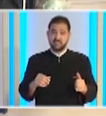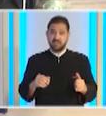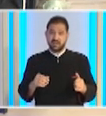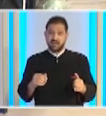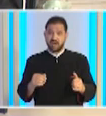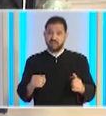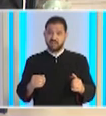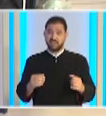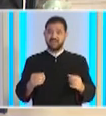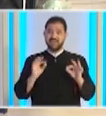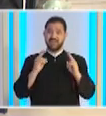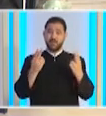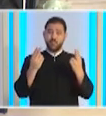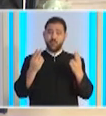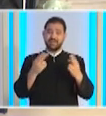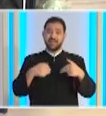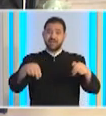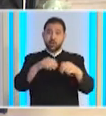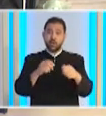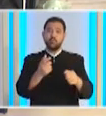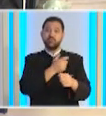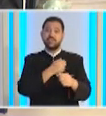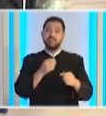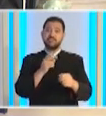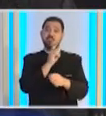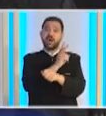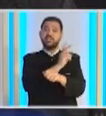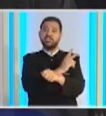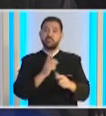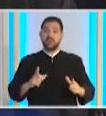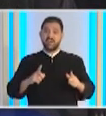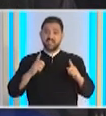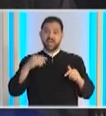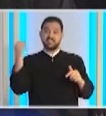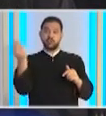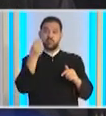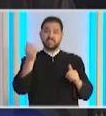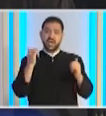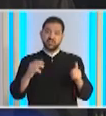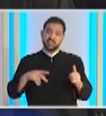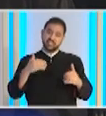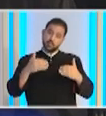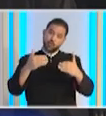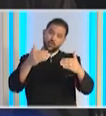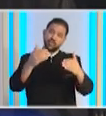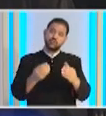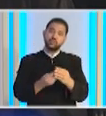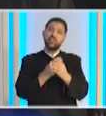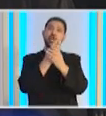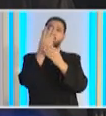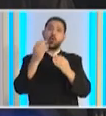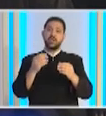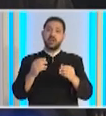noi putem să participăm la viața divină, la viața dumnezeiască. Acesta, de fapt, este, să zicem, procesul de înnoire și